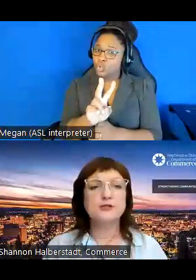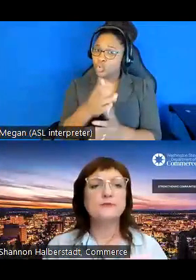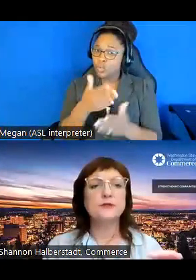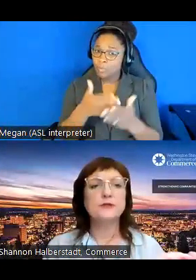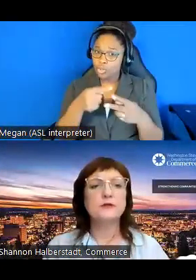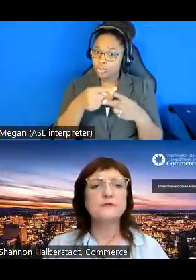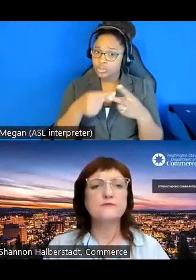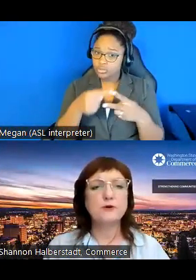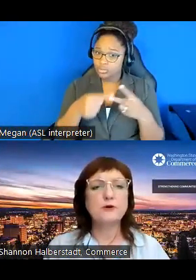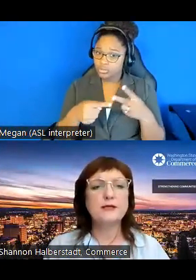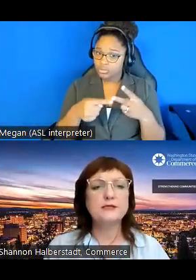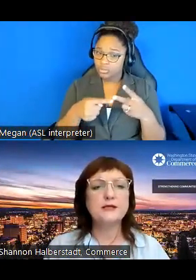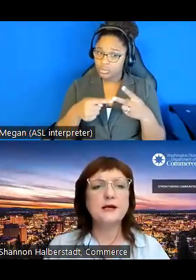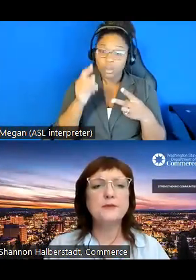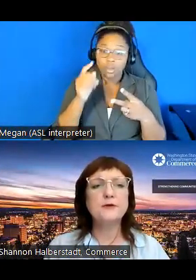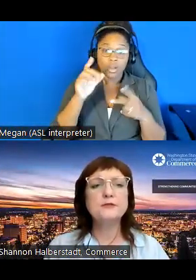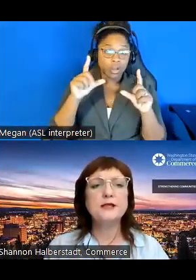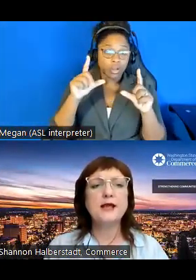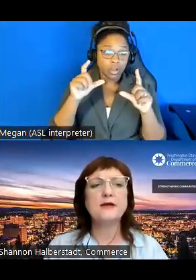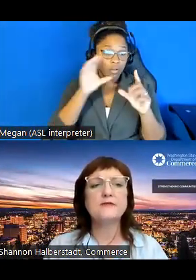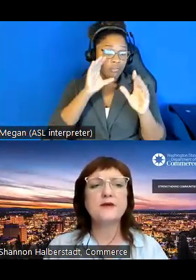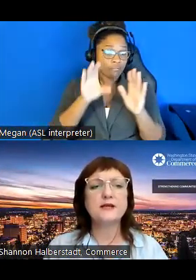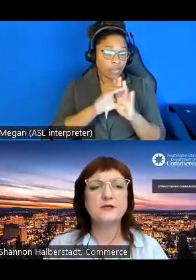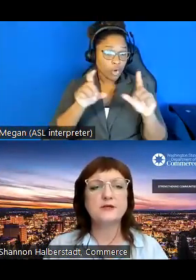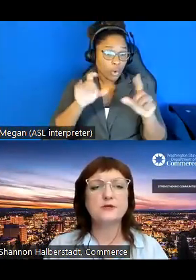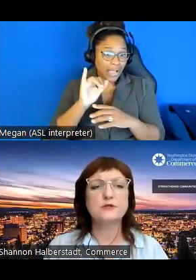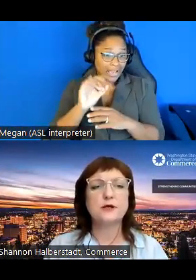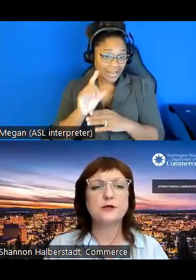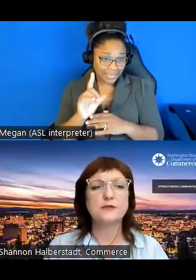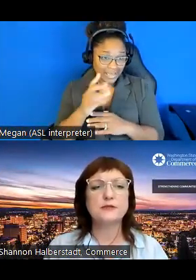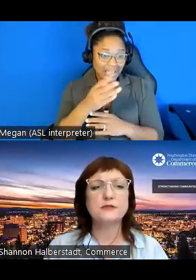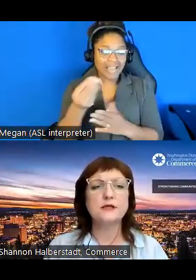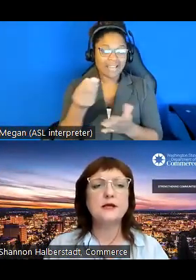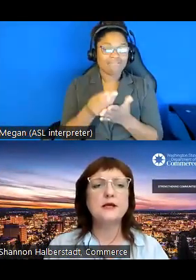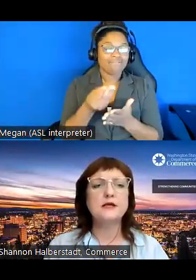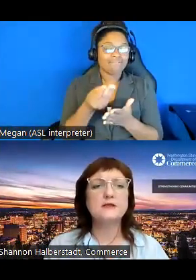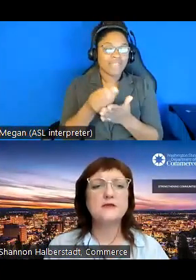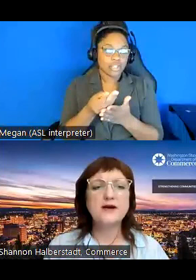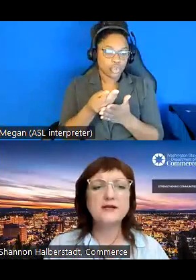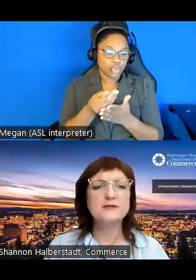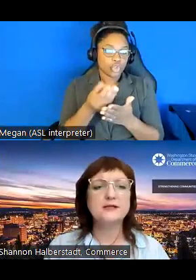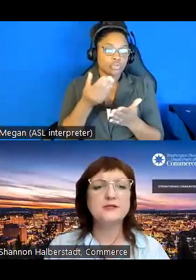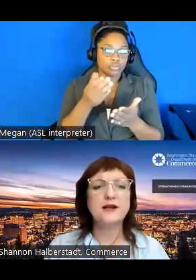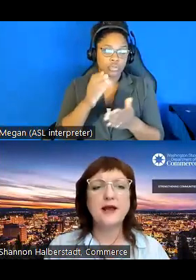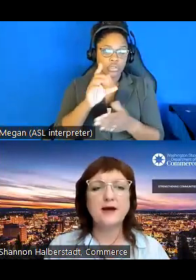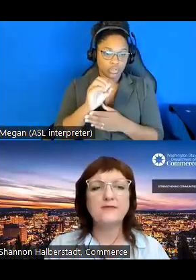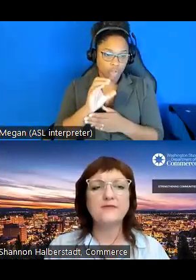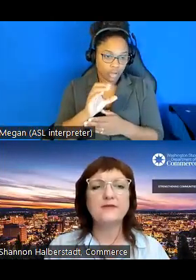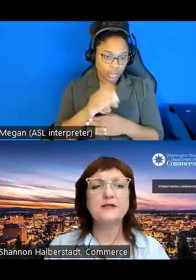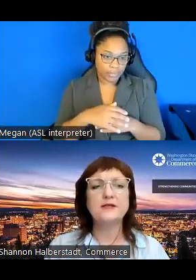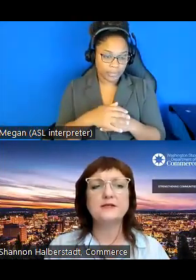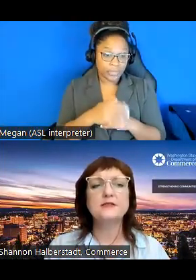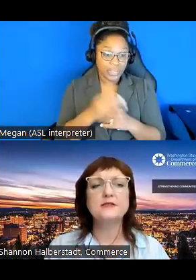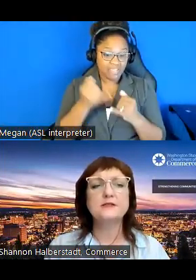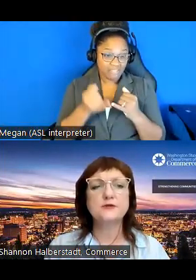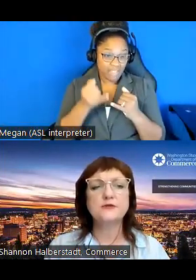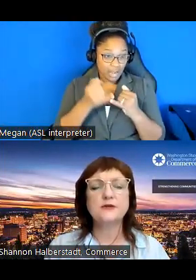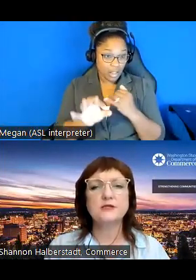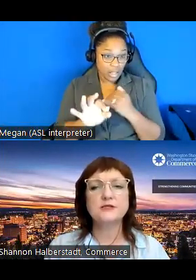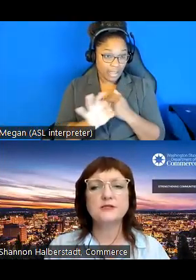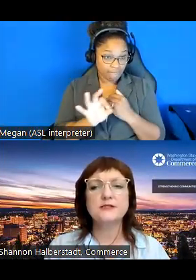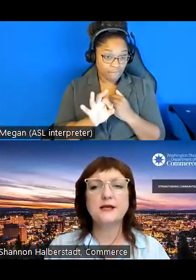업로드, 그리고 그 업로드 중에 그 아이디 업로드와